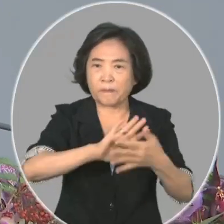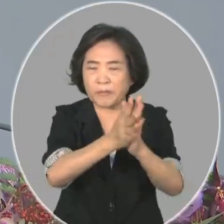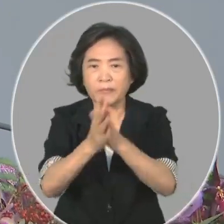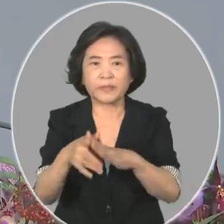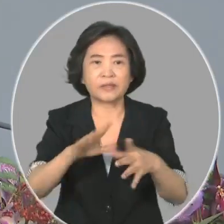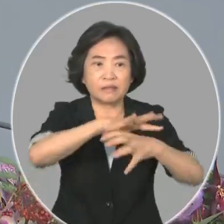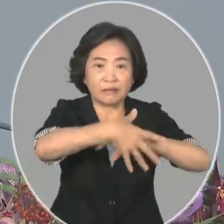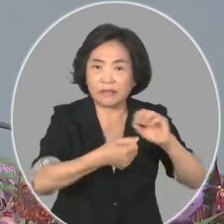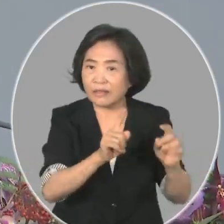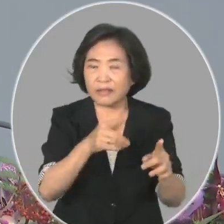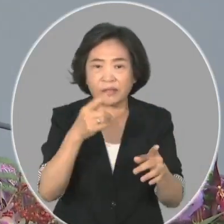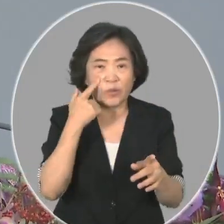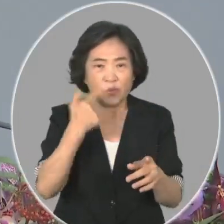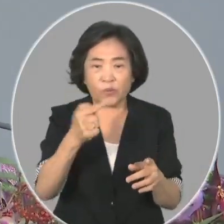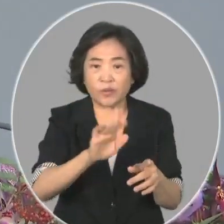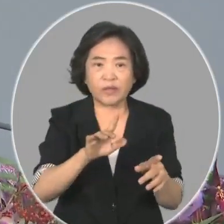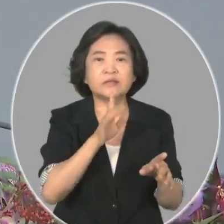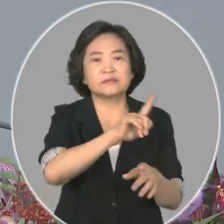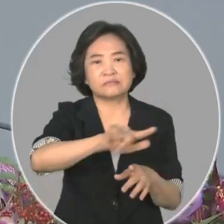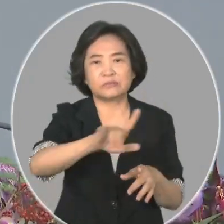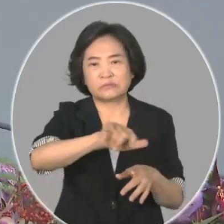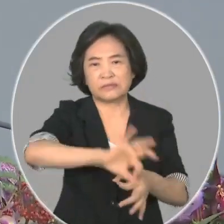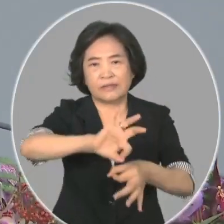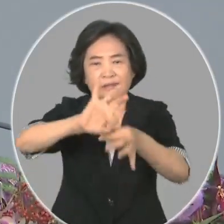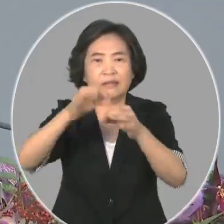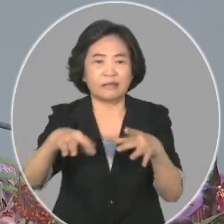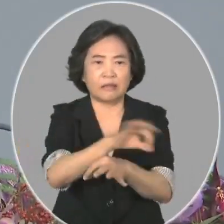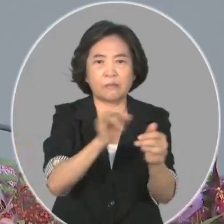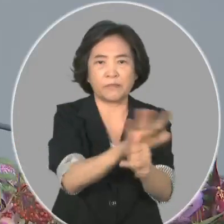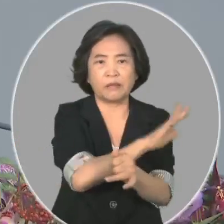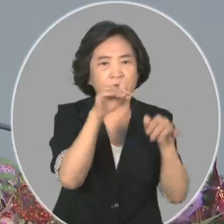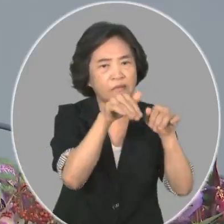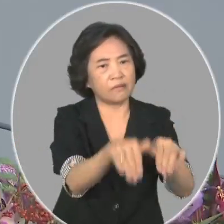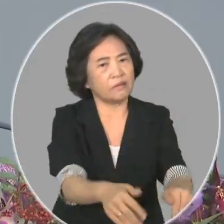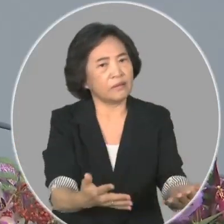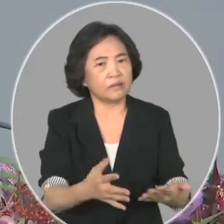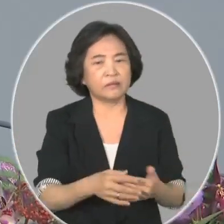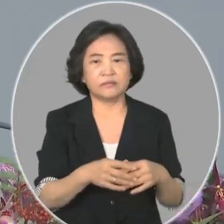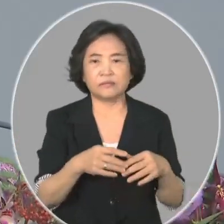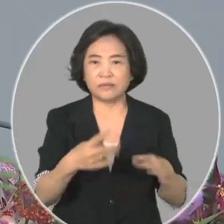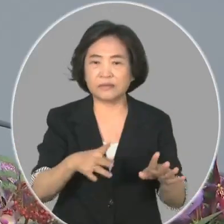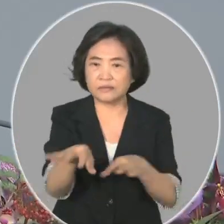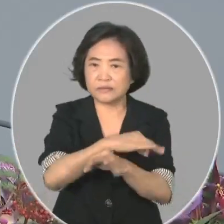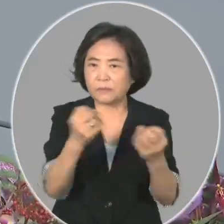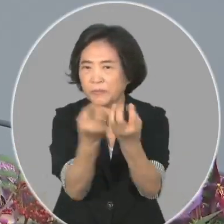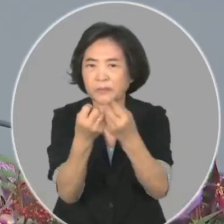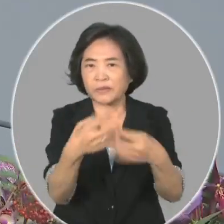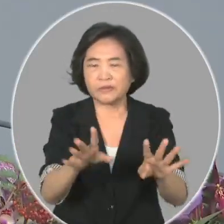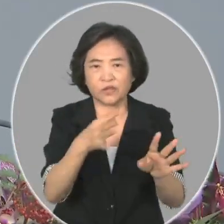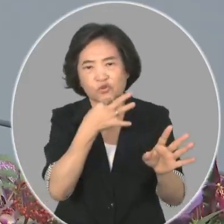球的通膨和衍生的金融紧缩带来经济衰退和金融波动的风